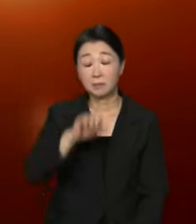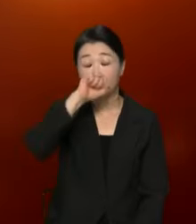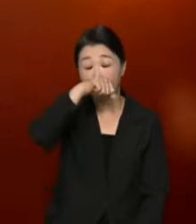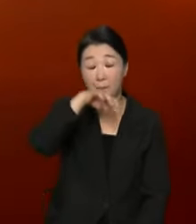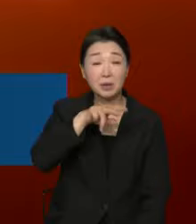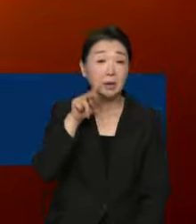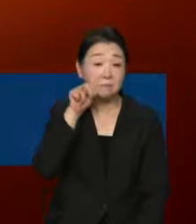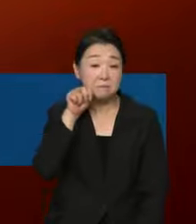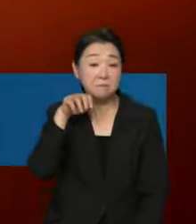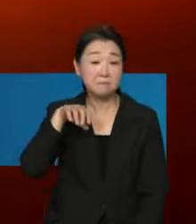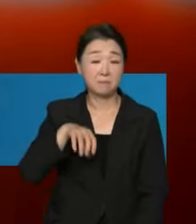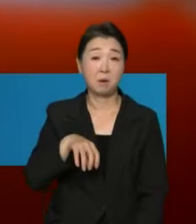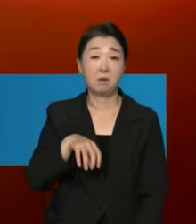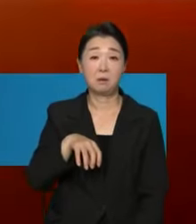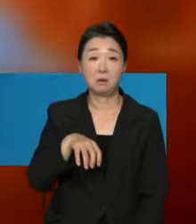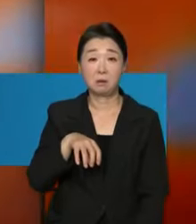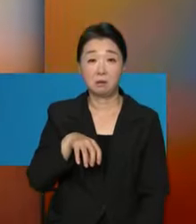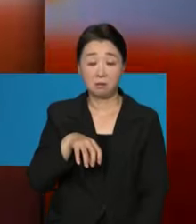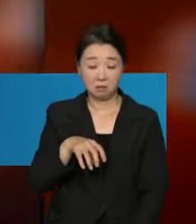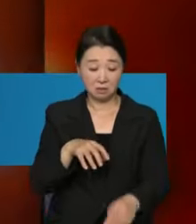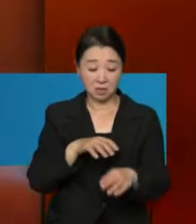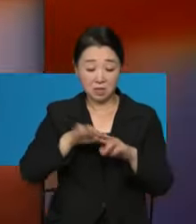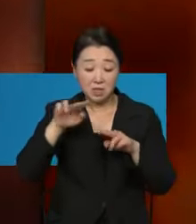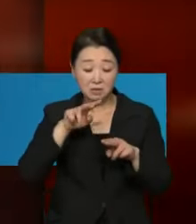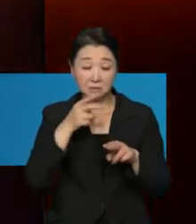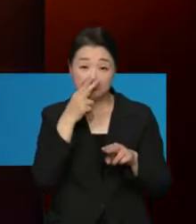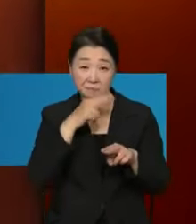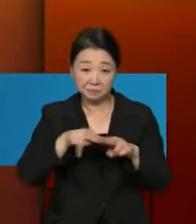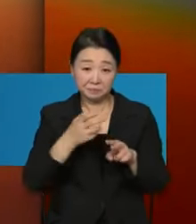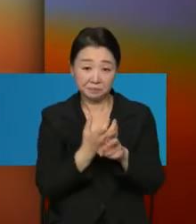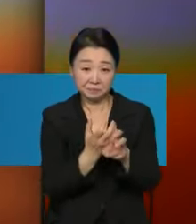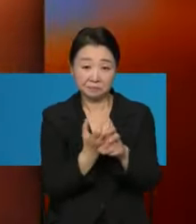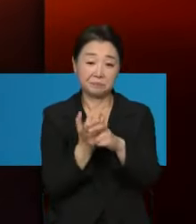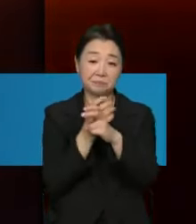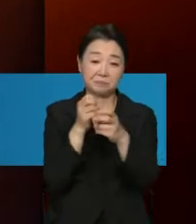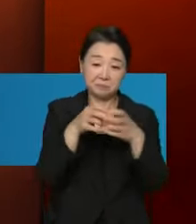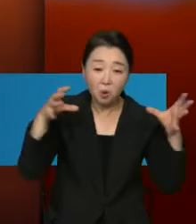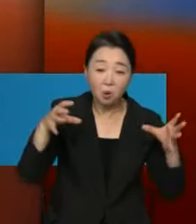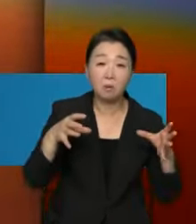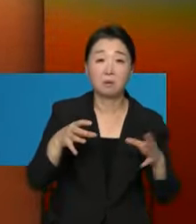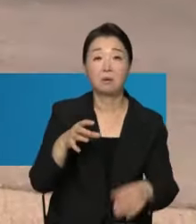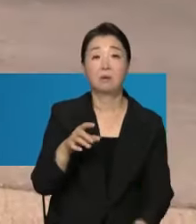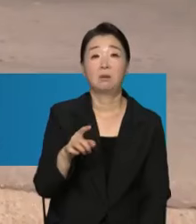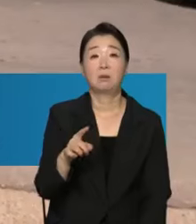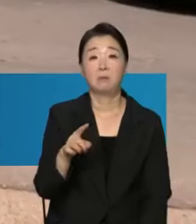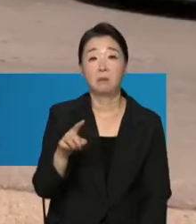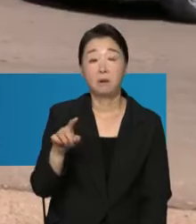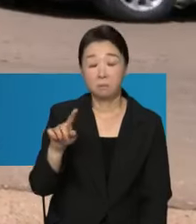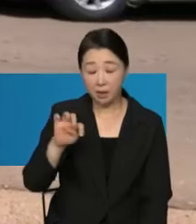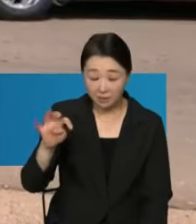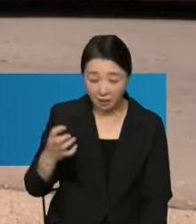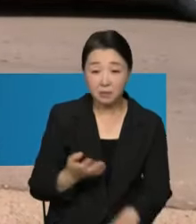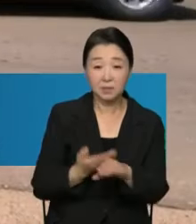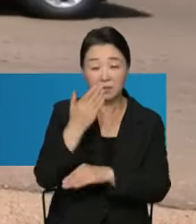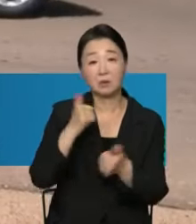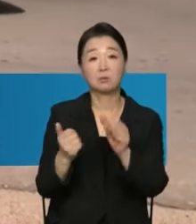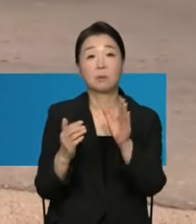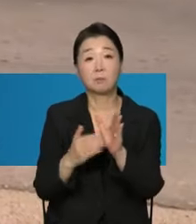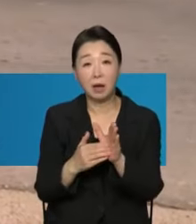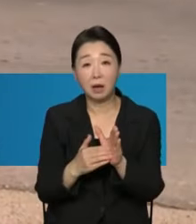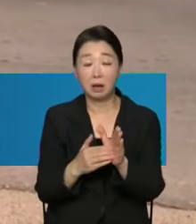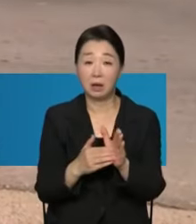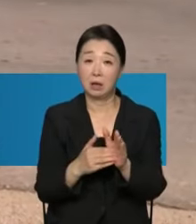아프리카 나이지리아에서 전복된 유조차가 폭발해 140명 이상이 숨졌습니다. 이 현지 시간 15일 오후 11시